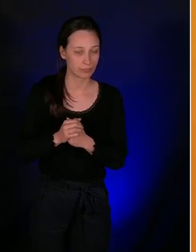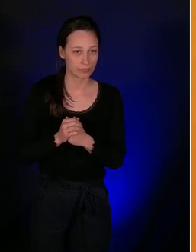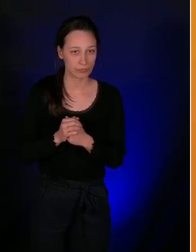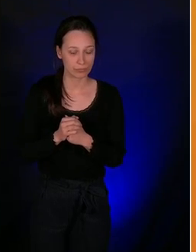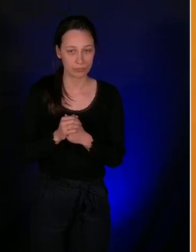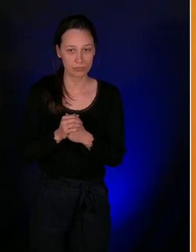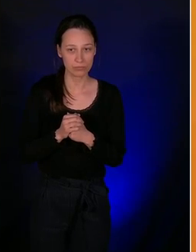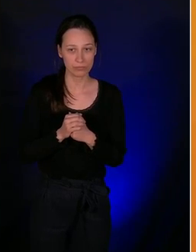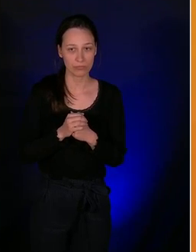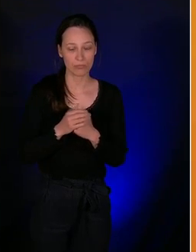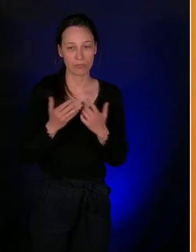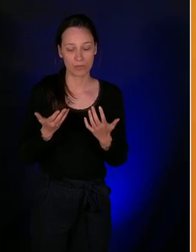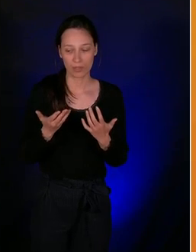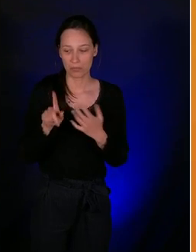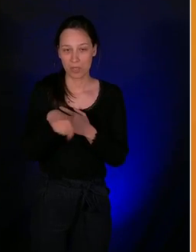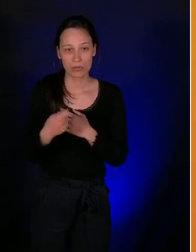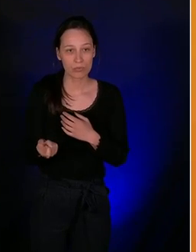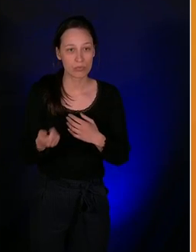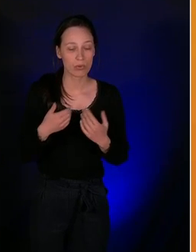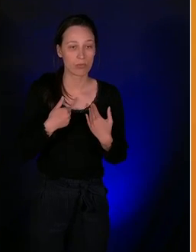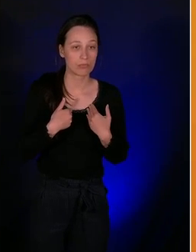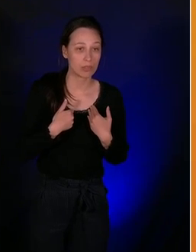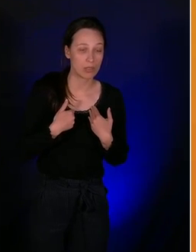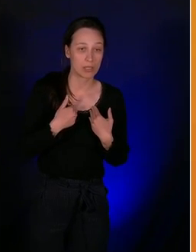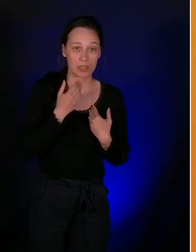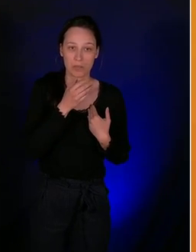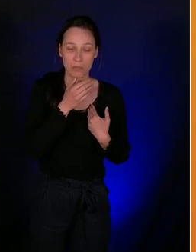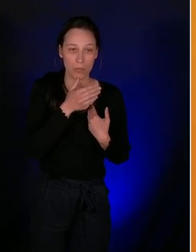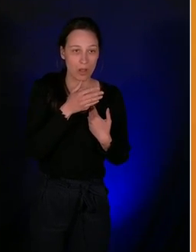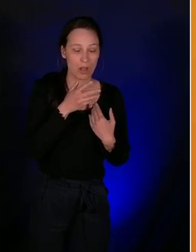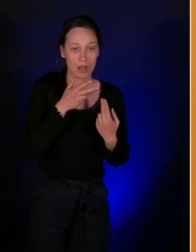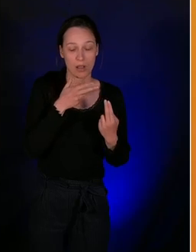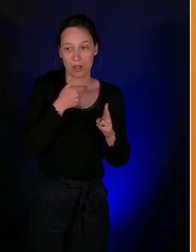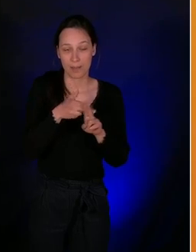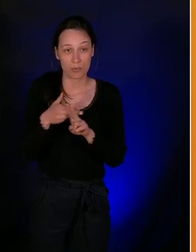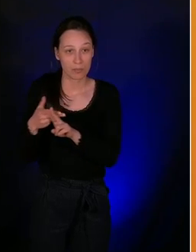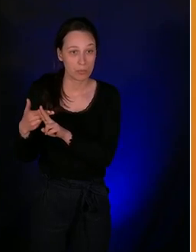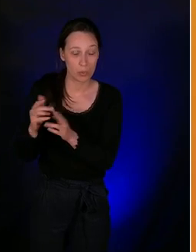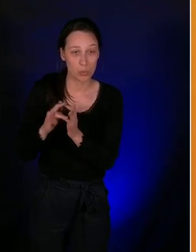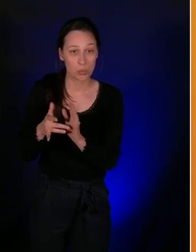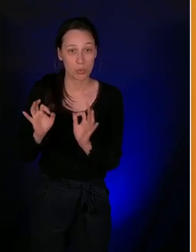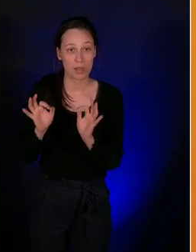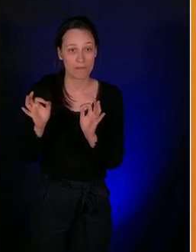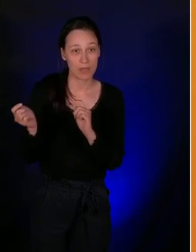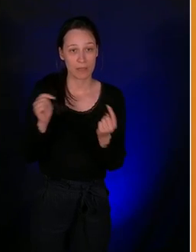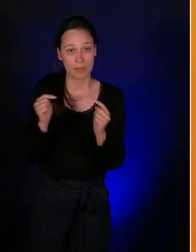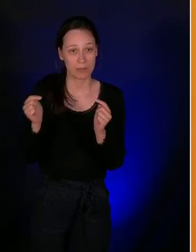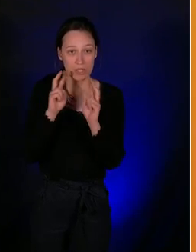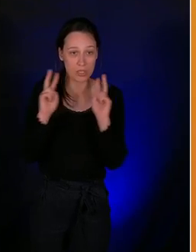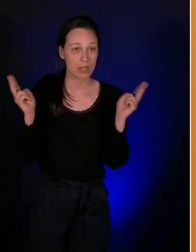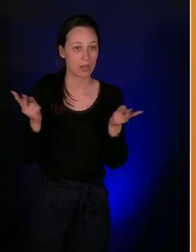Bien sûr, je ne répondrai pas sur tout ce qui a concerné le débat général et je